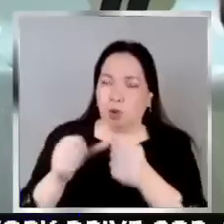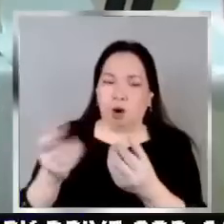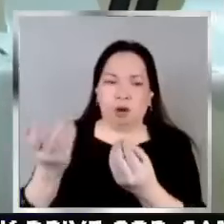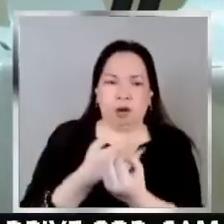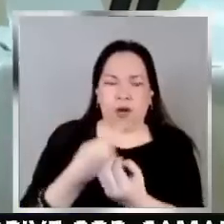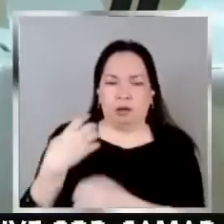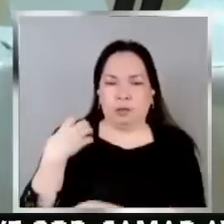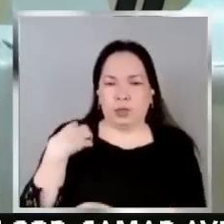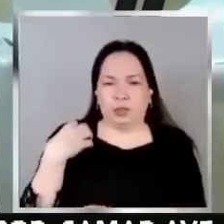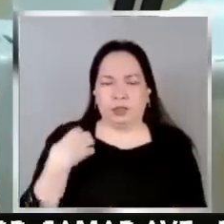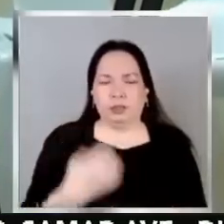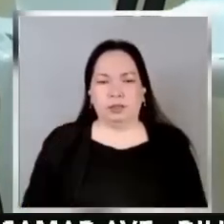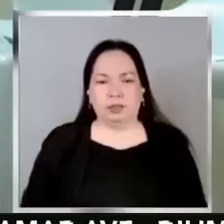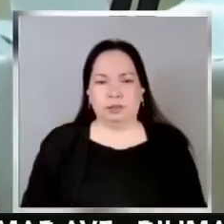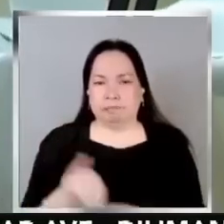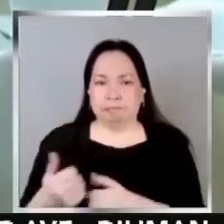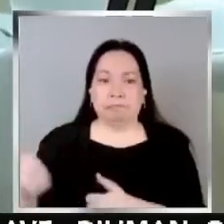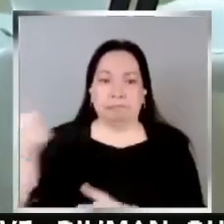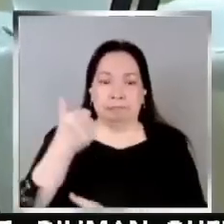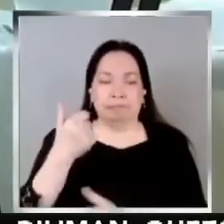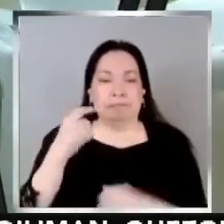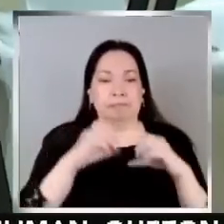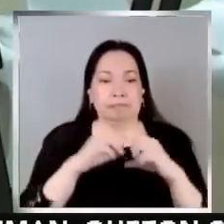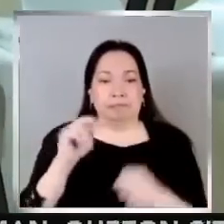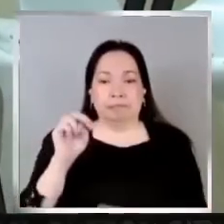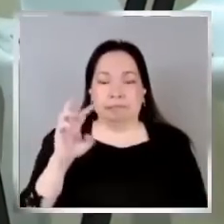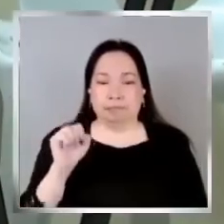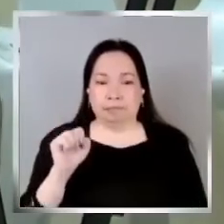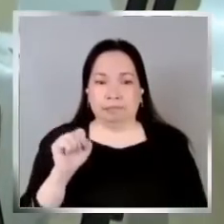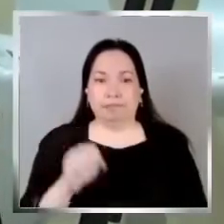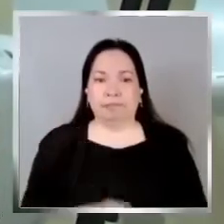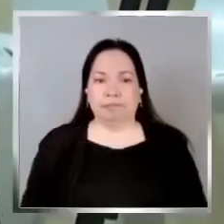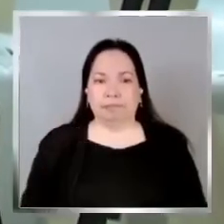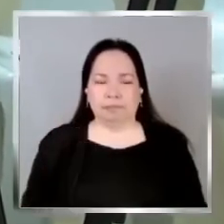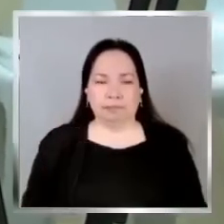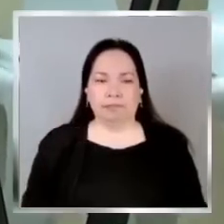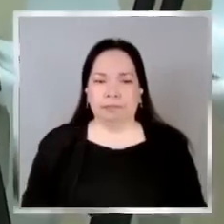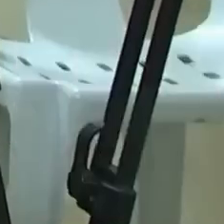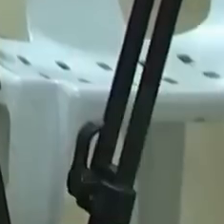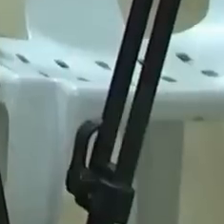GMA Integrated News, Tina Panganiban Perez, nakatutok, 24 oras.